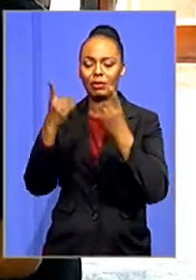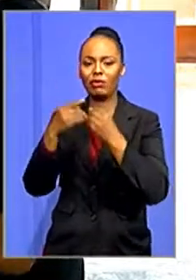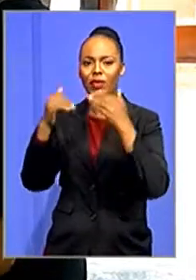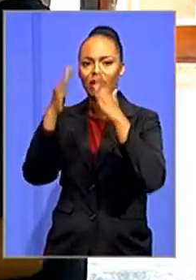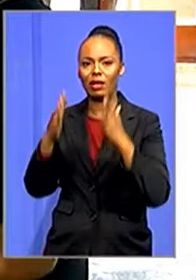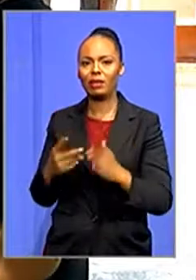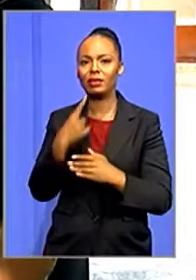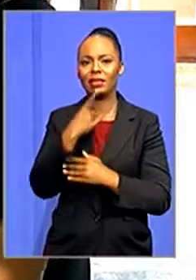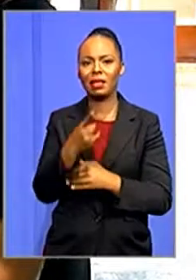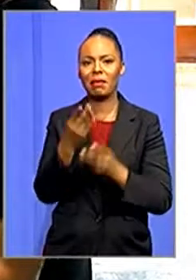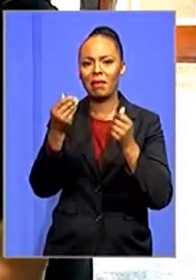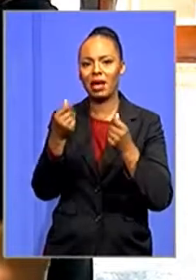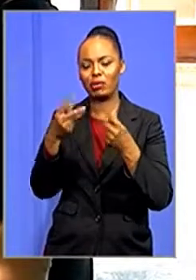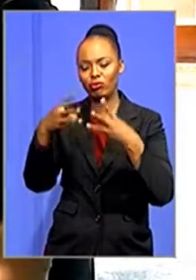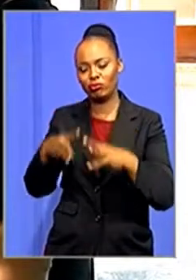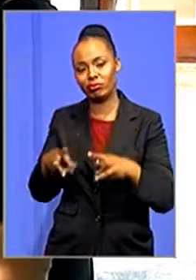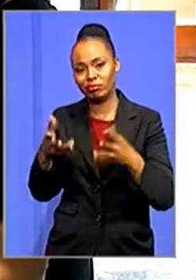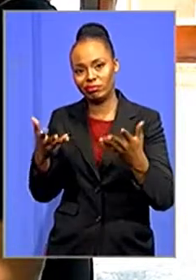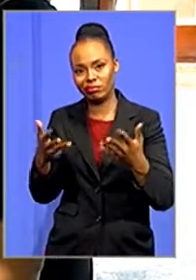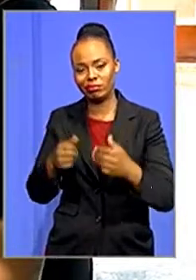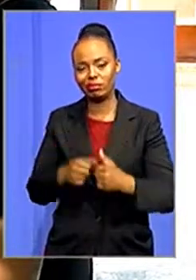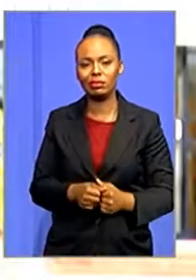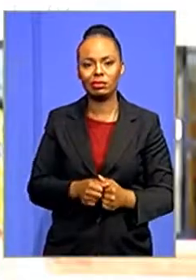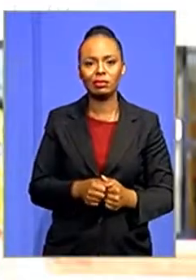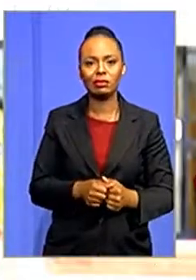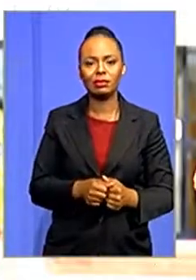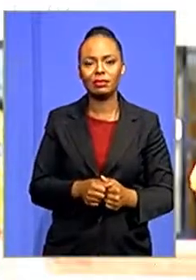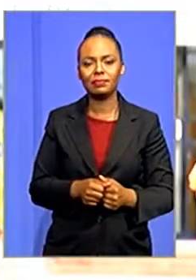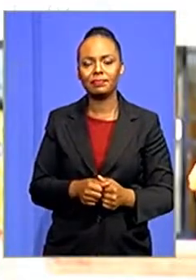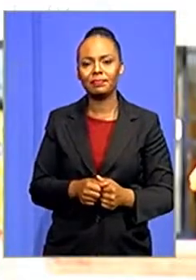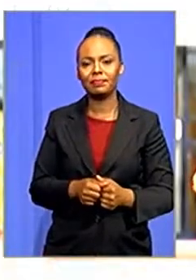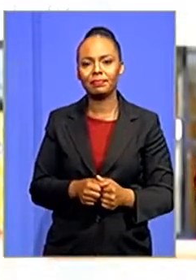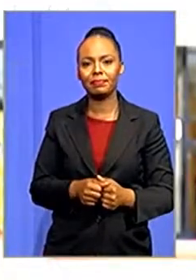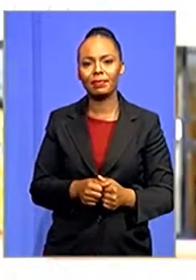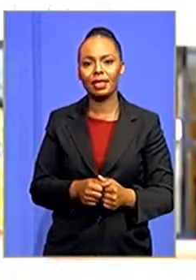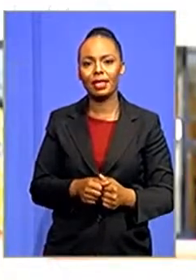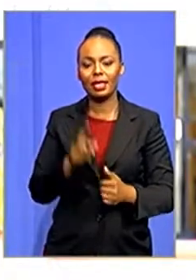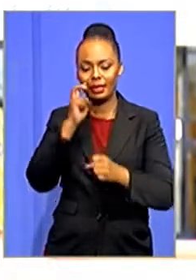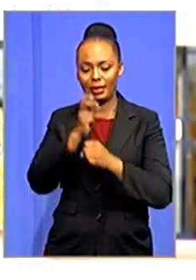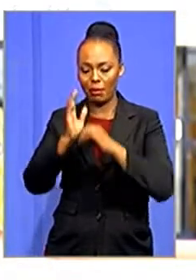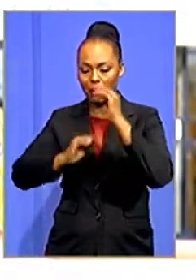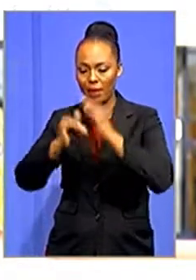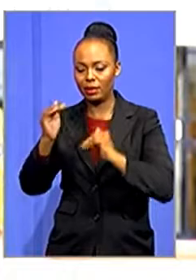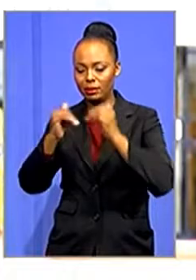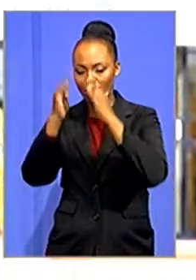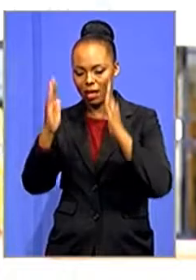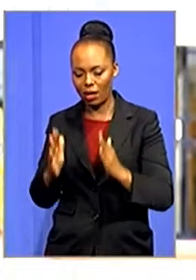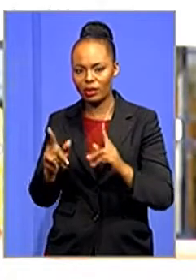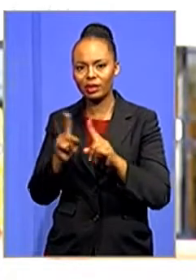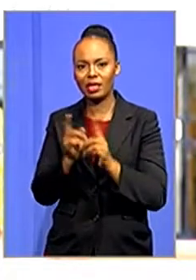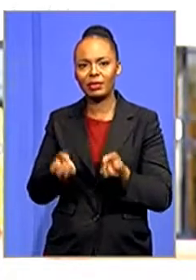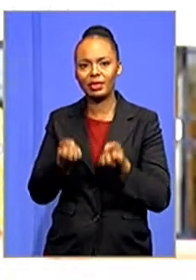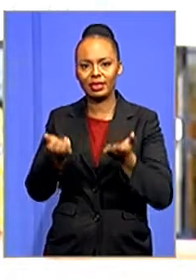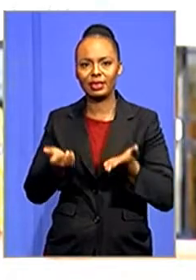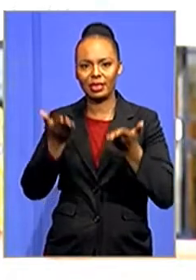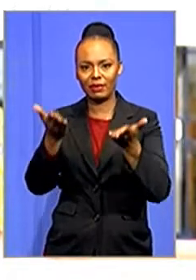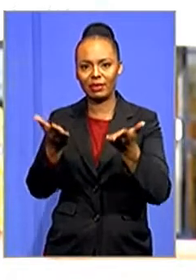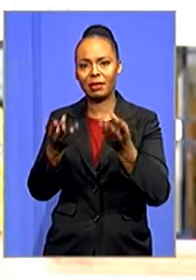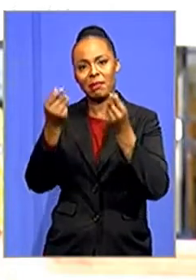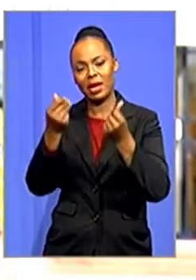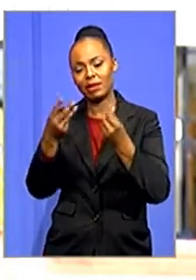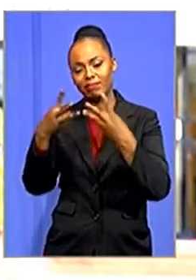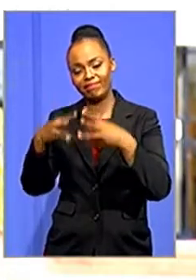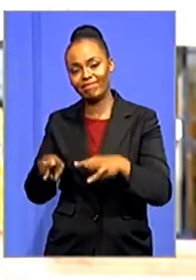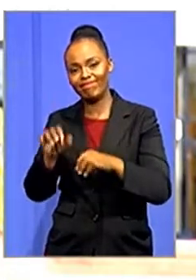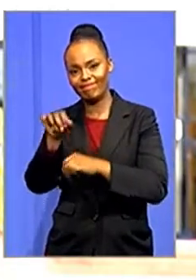agela batlhoki matlo. Re latlhegetswe ke madi a re ka aga matlo ka one mme le go tlamela ka ditirelo. So